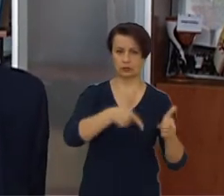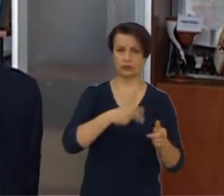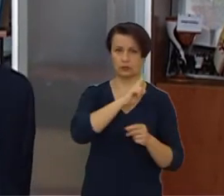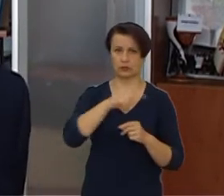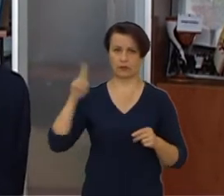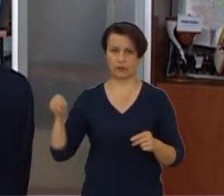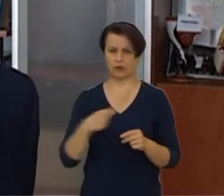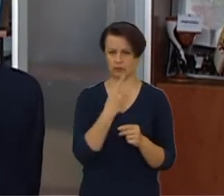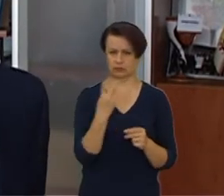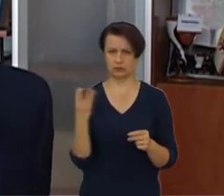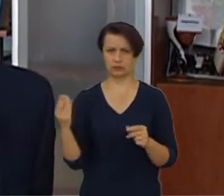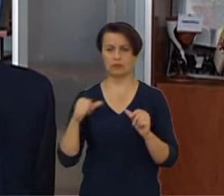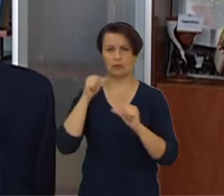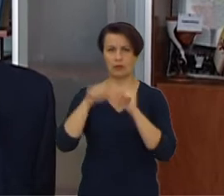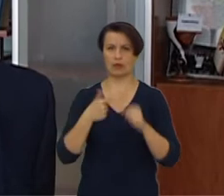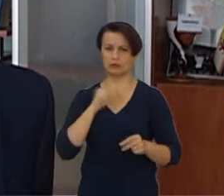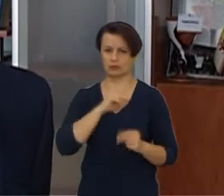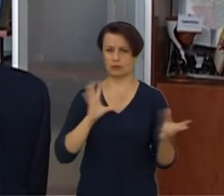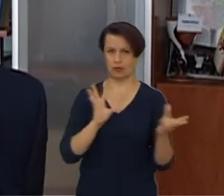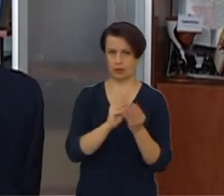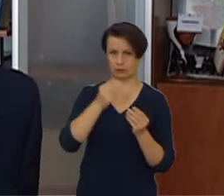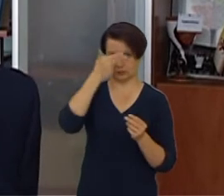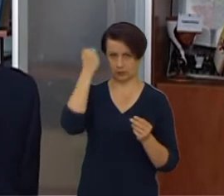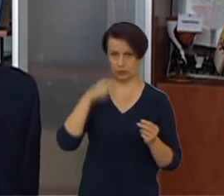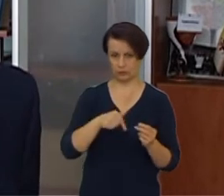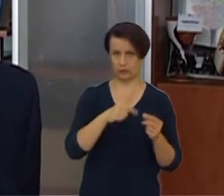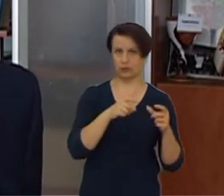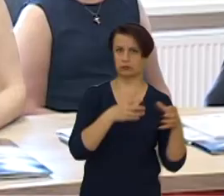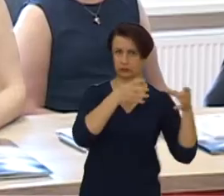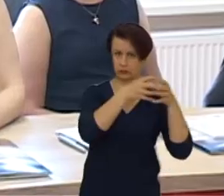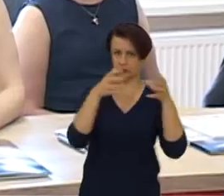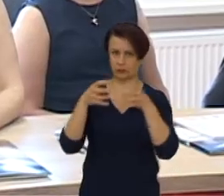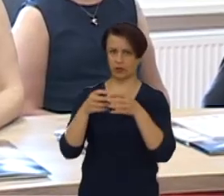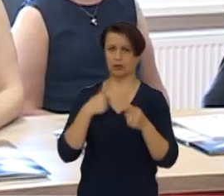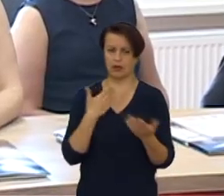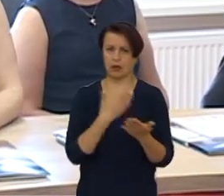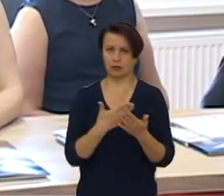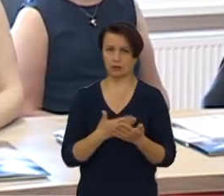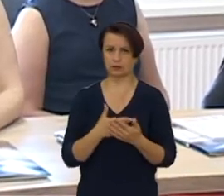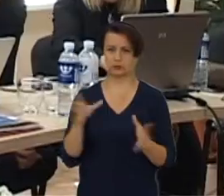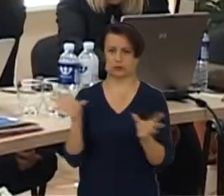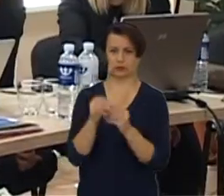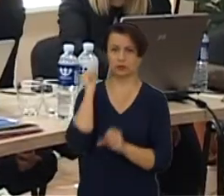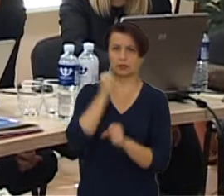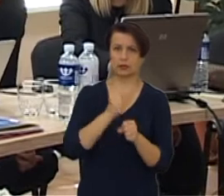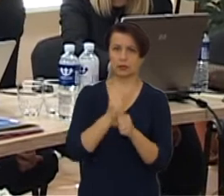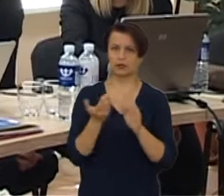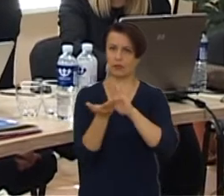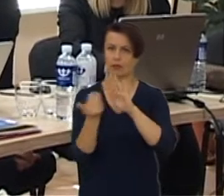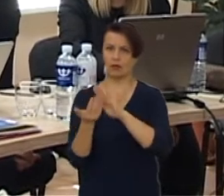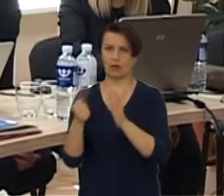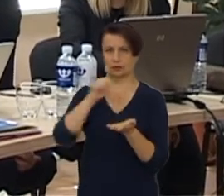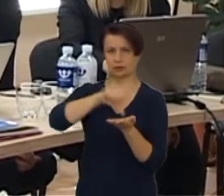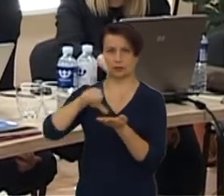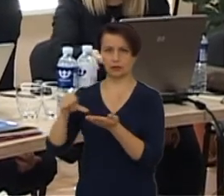Norvegijoje ir keletą metų bendradarbiauju su organizacijom iš Lietuvos. Mes aktyviai bendradarbiaujam ir